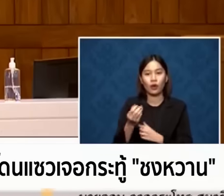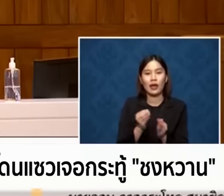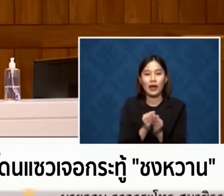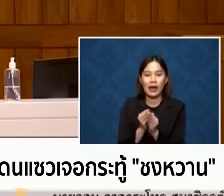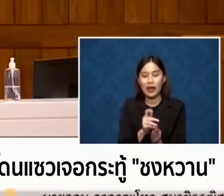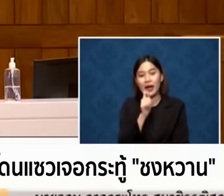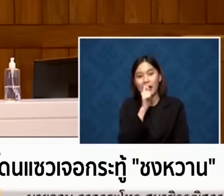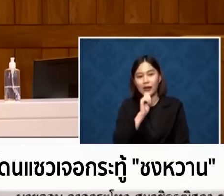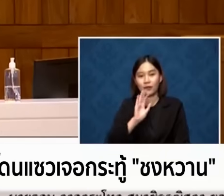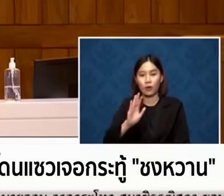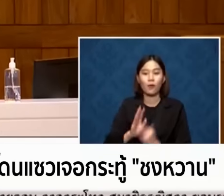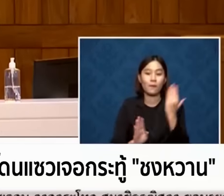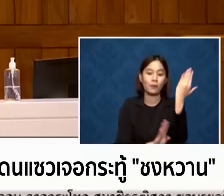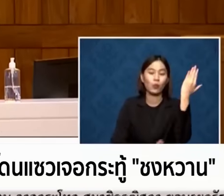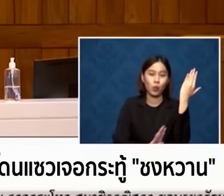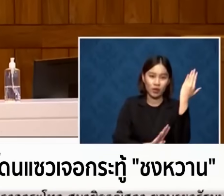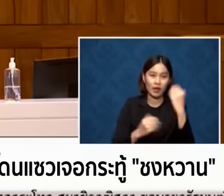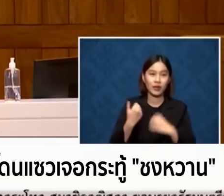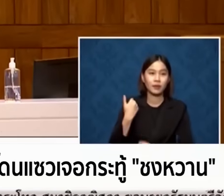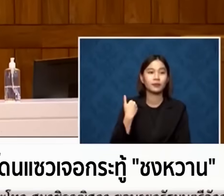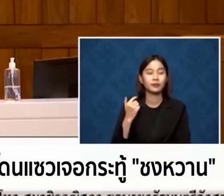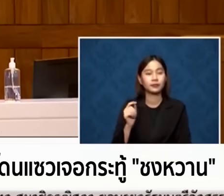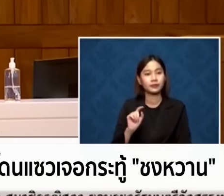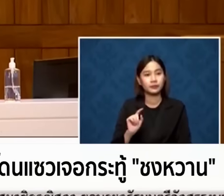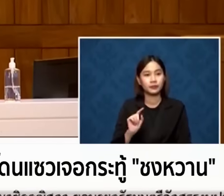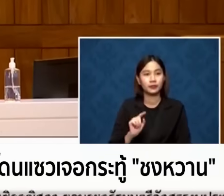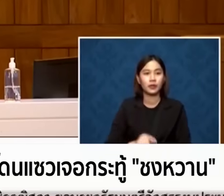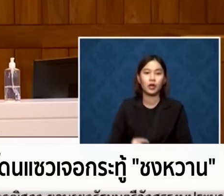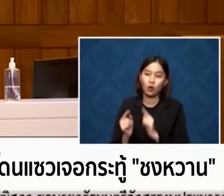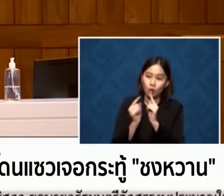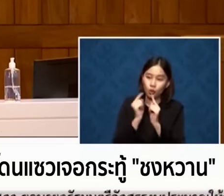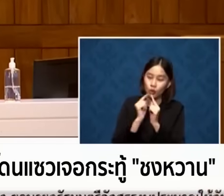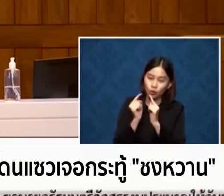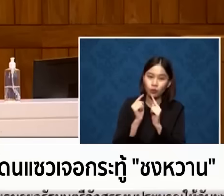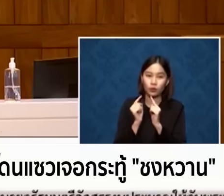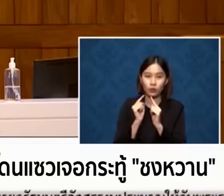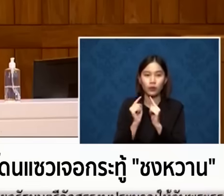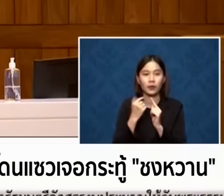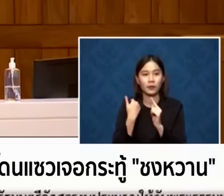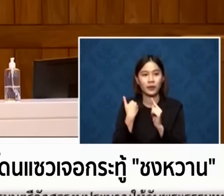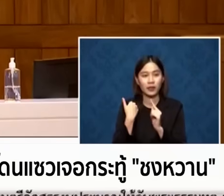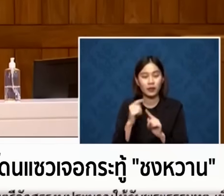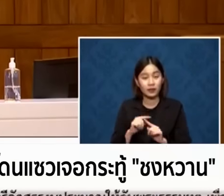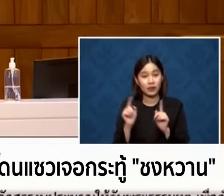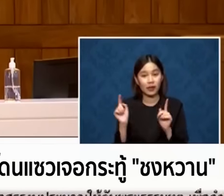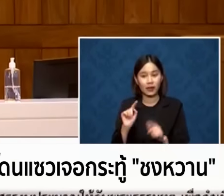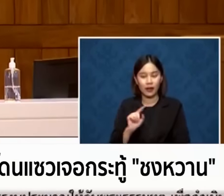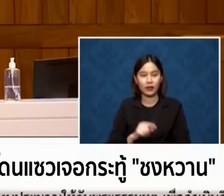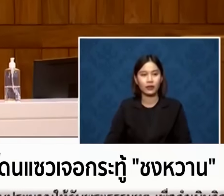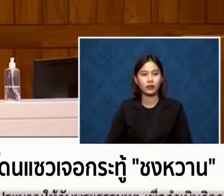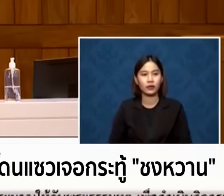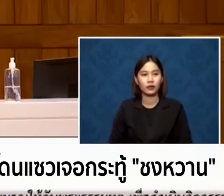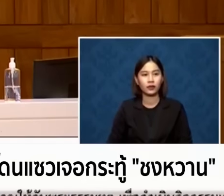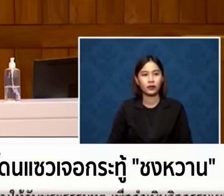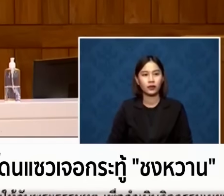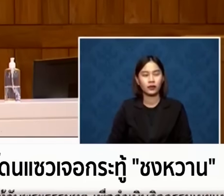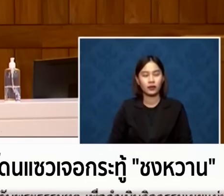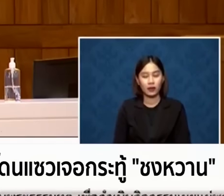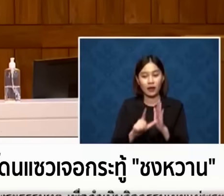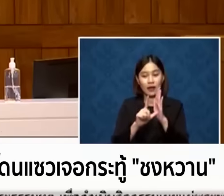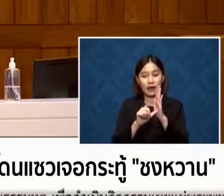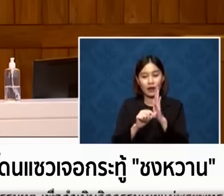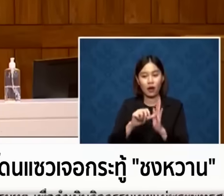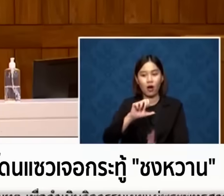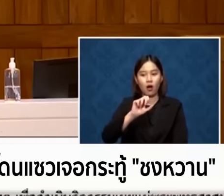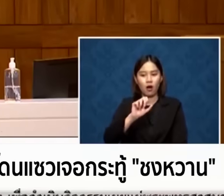ชีวิตไปแลกกับเงินจำนวนนึงเสี่ยงเป็นเสี่ยงตายนะคะแล้วก็ท่านนายกก็บอกว่าก็รู้อยู่แล้วว่าสงครามนี้จะพัฒนาความรุนแรง